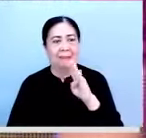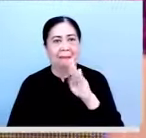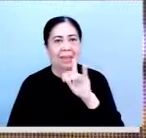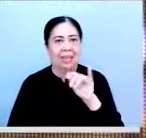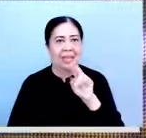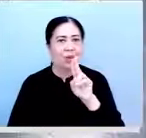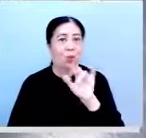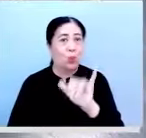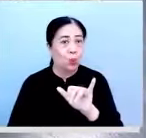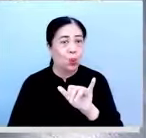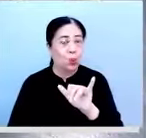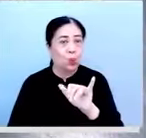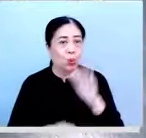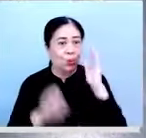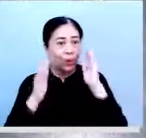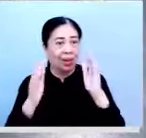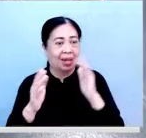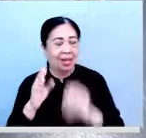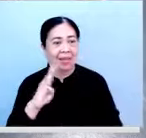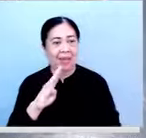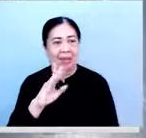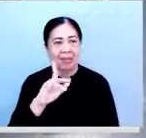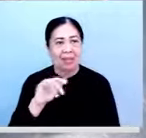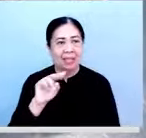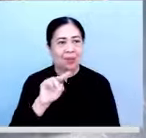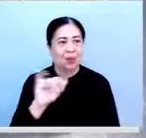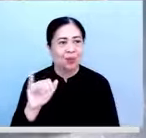Hello, Sir Billy!